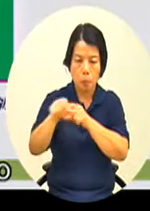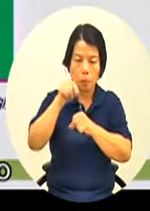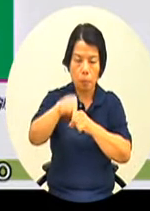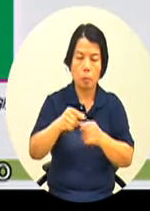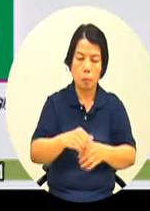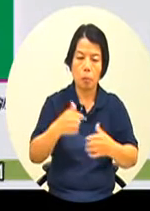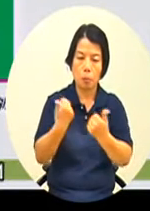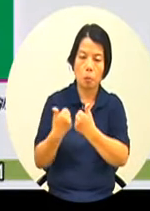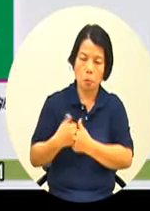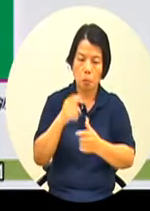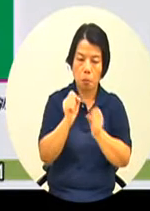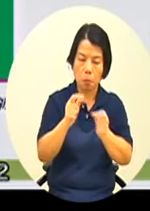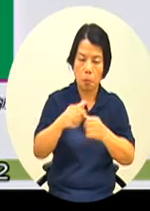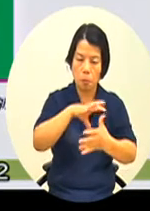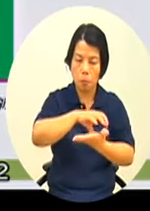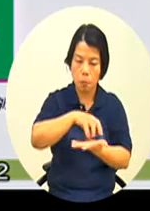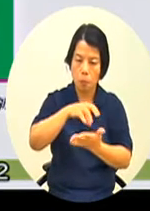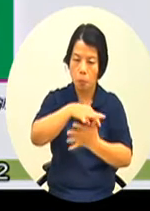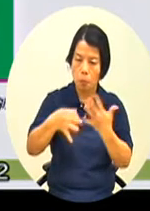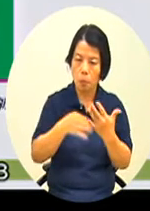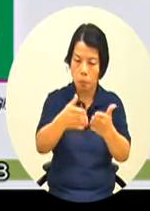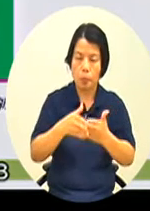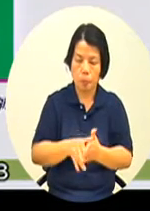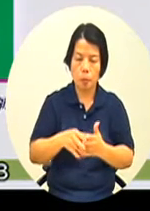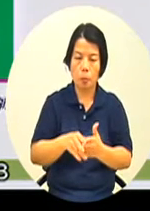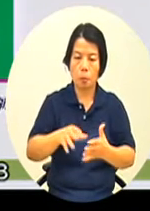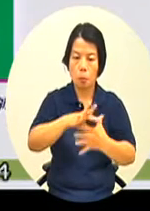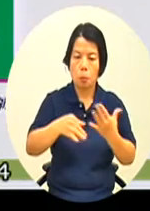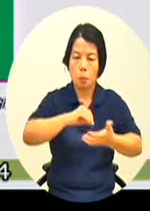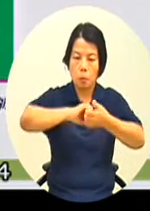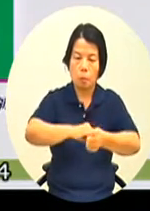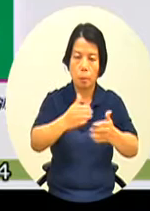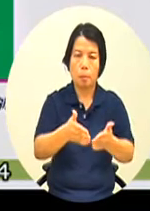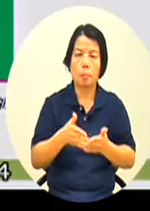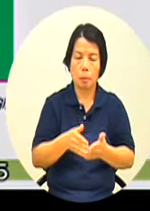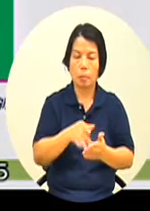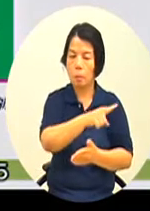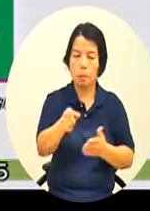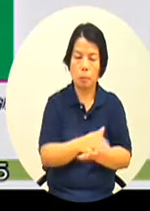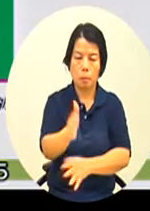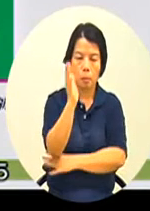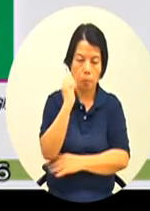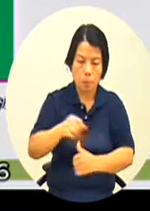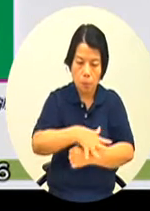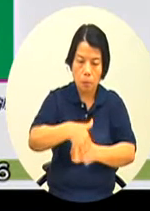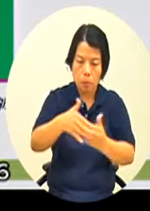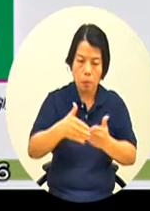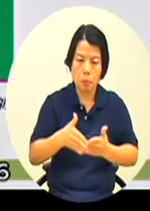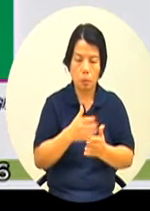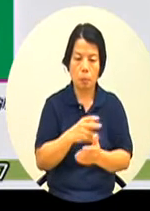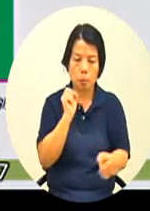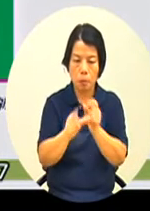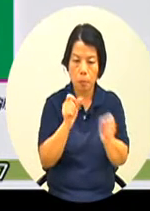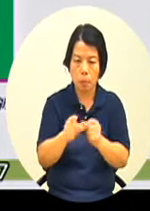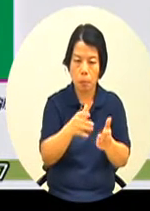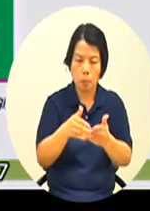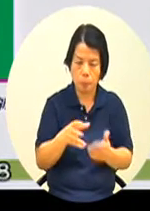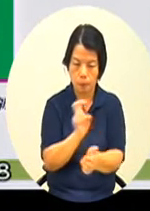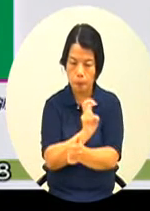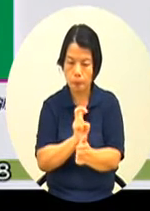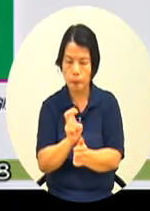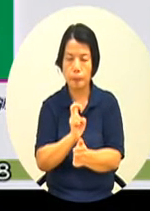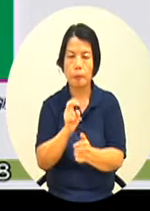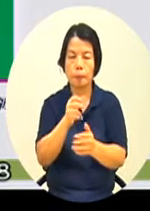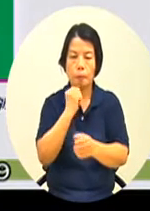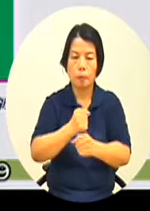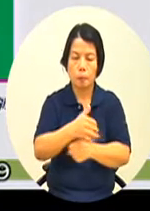同监办采购办法等相关的规定，我们督导所属的各个政风机构来办理各项采购的监办工作，